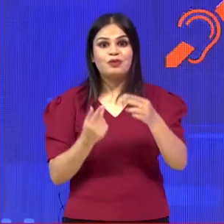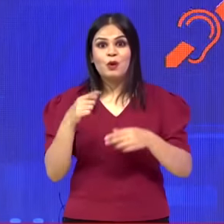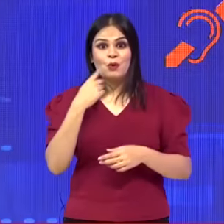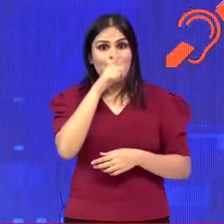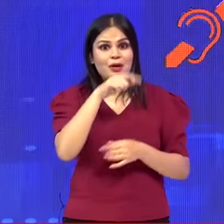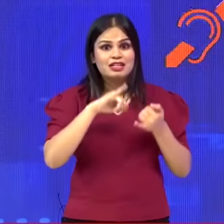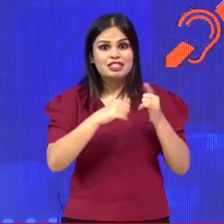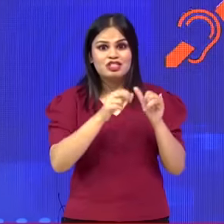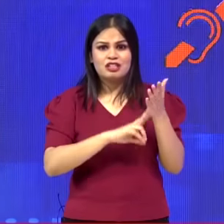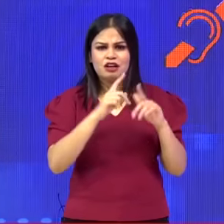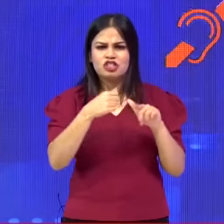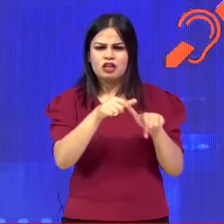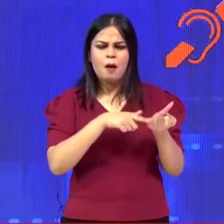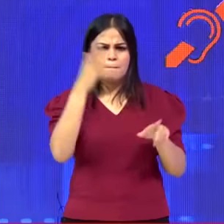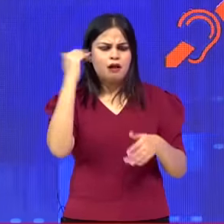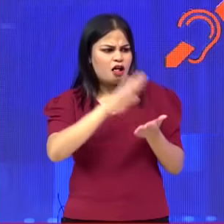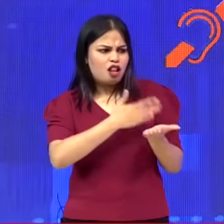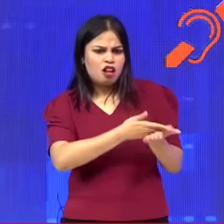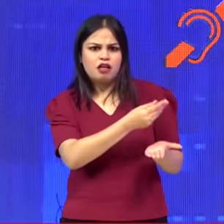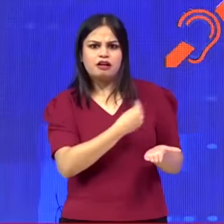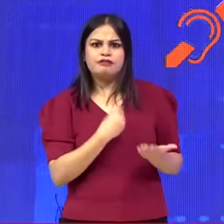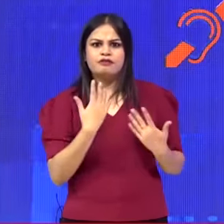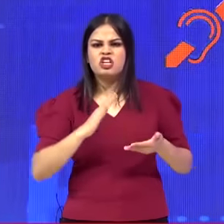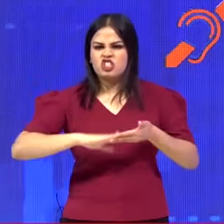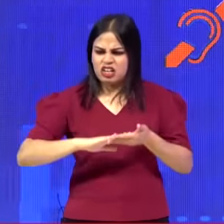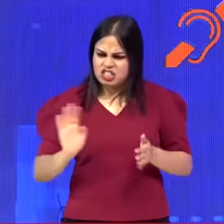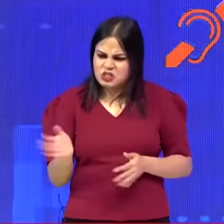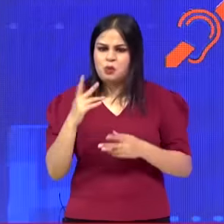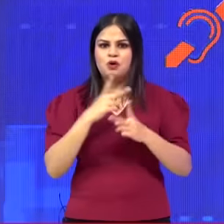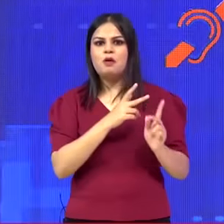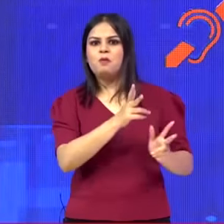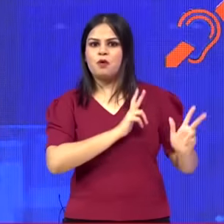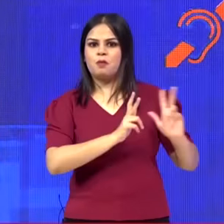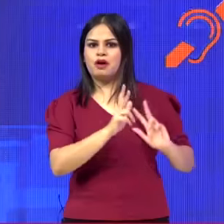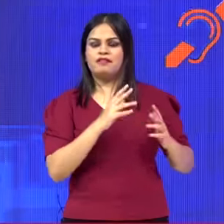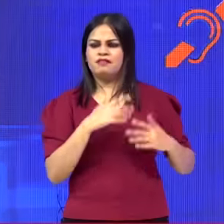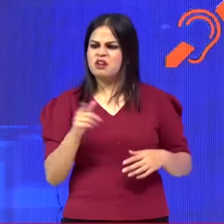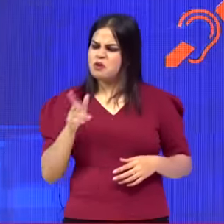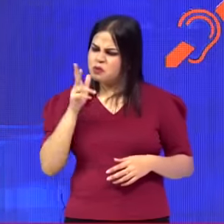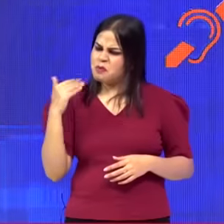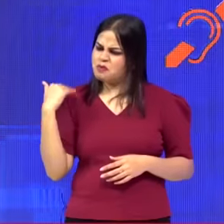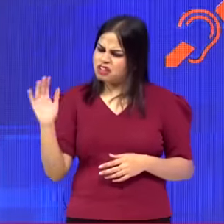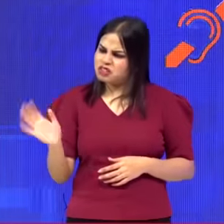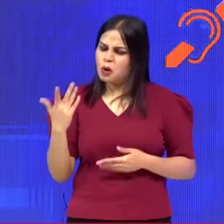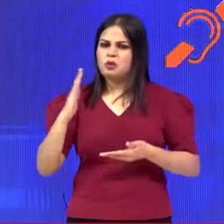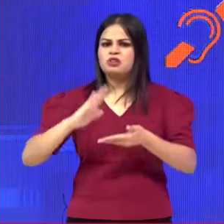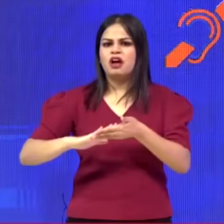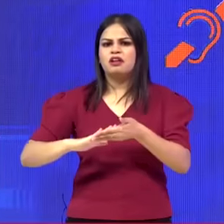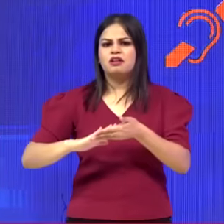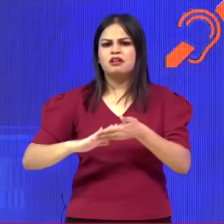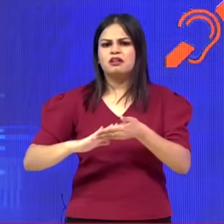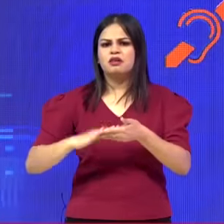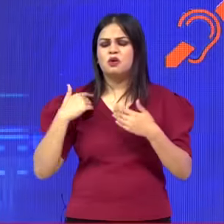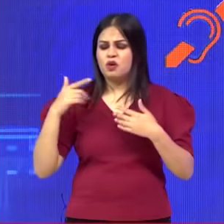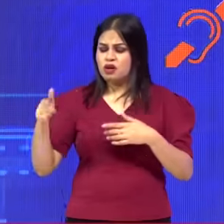मुझे शादी के लिए कन्विंस करने की कोशिश की है कि भाईजान यू शुड गेट मैरिड नाउ, या यू डोंट नो या